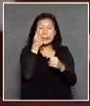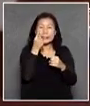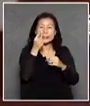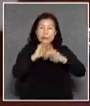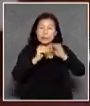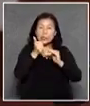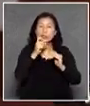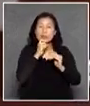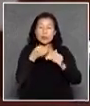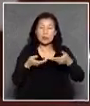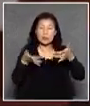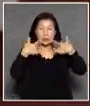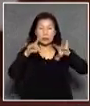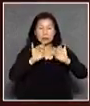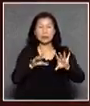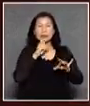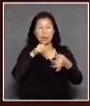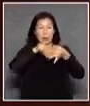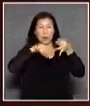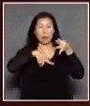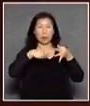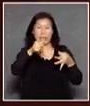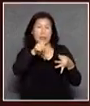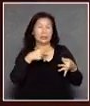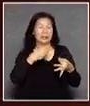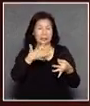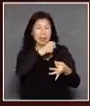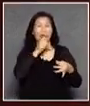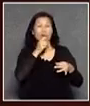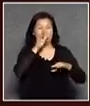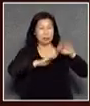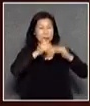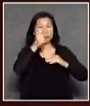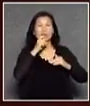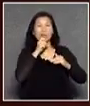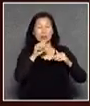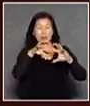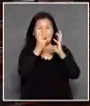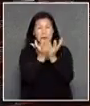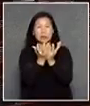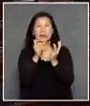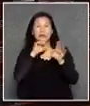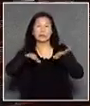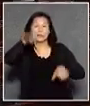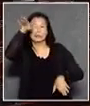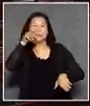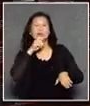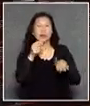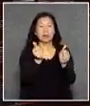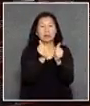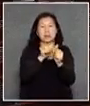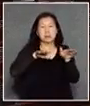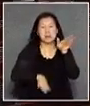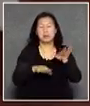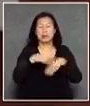魔術。你老人家我係認為最擅長嘅 ，OK？ 但係你嗰啲黨友咧，同你係爭九班。最